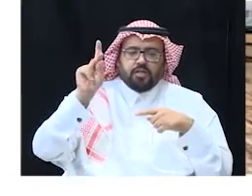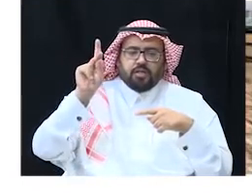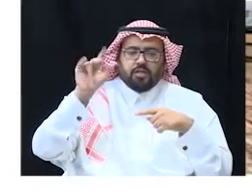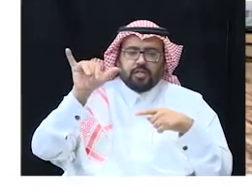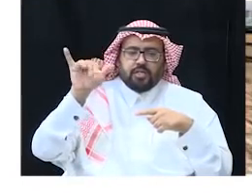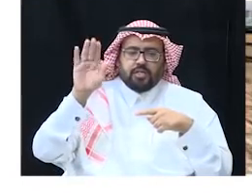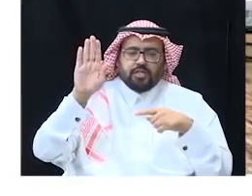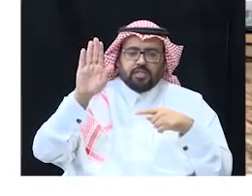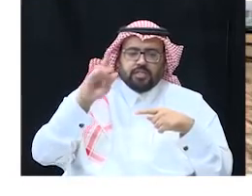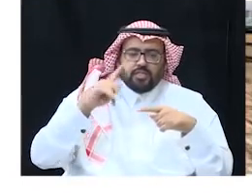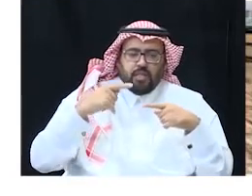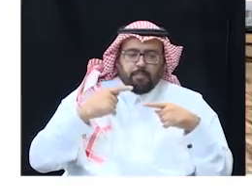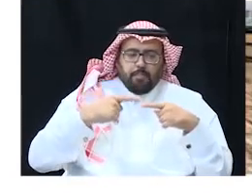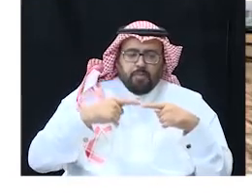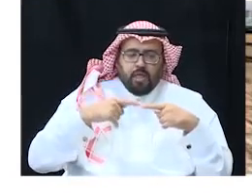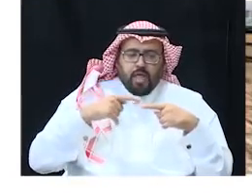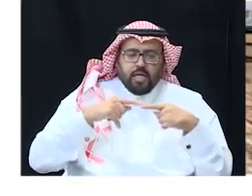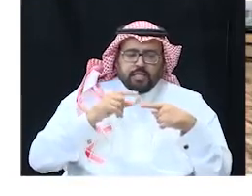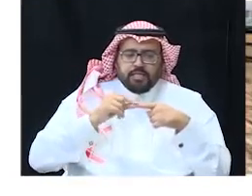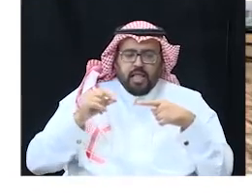عندهما